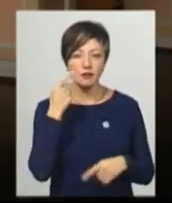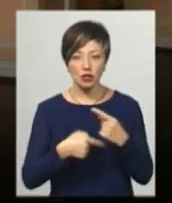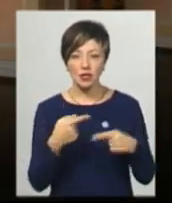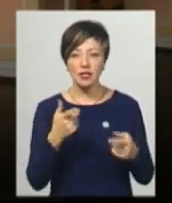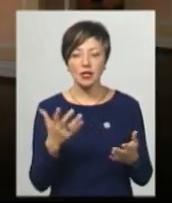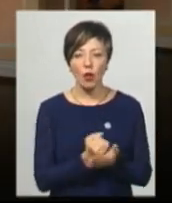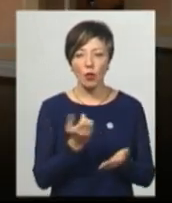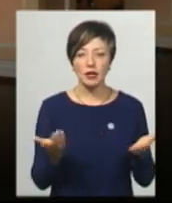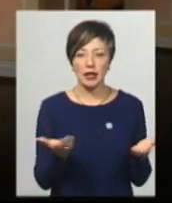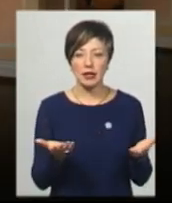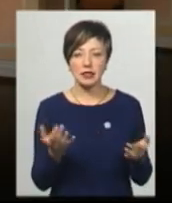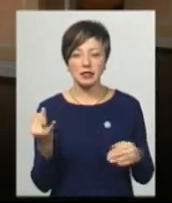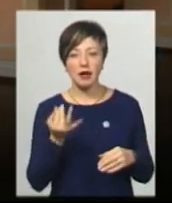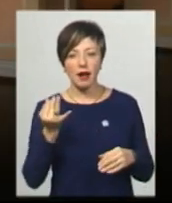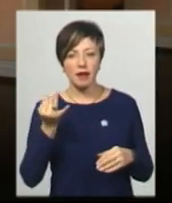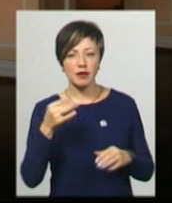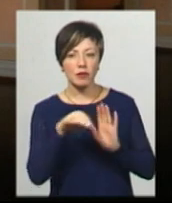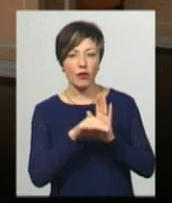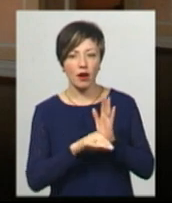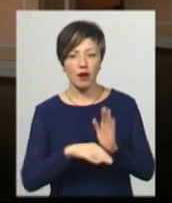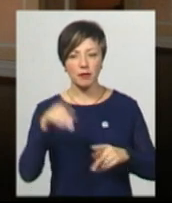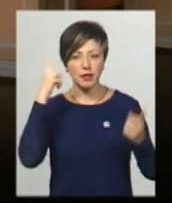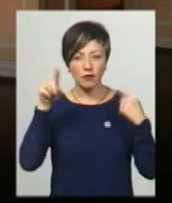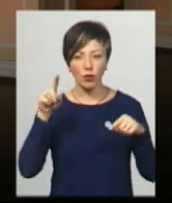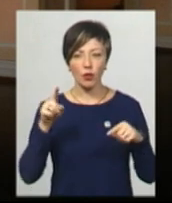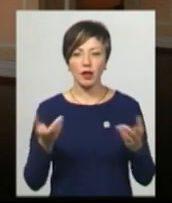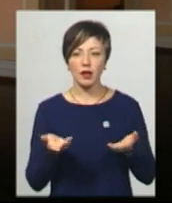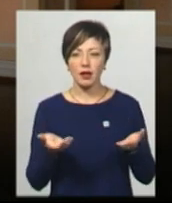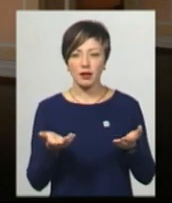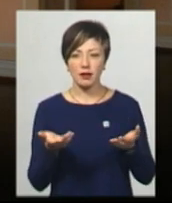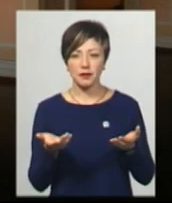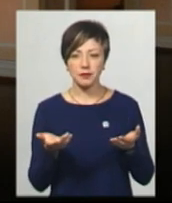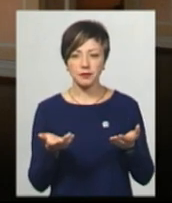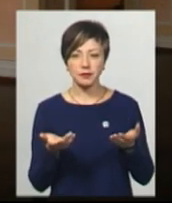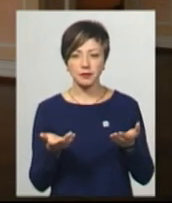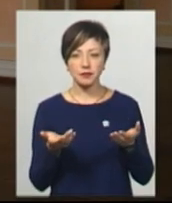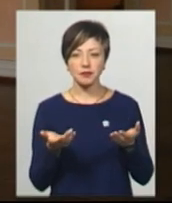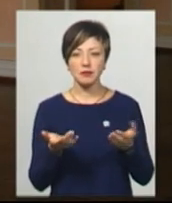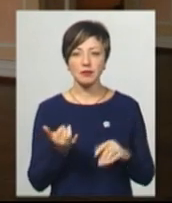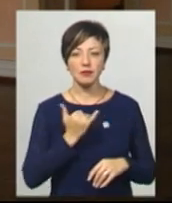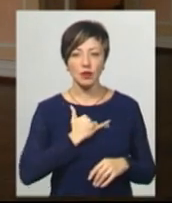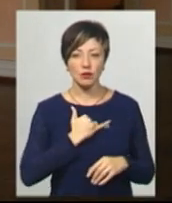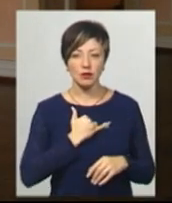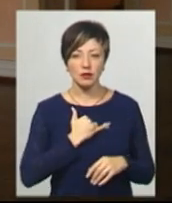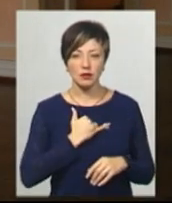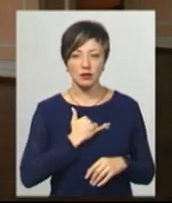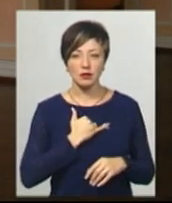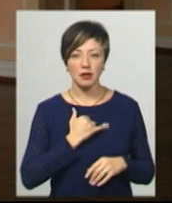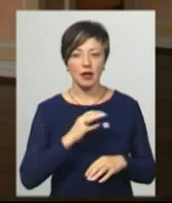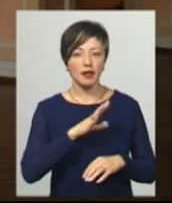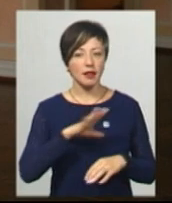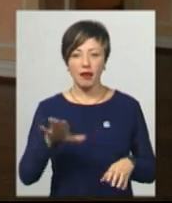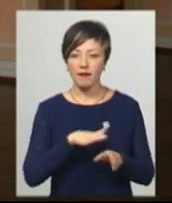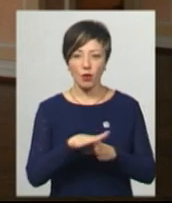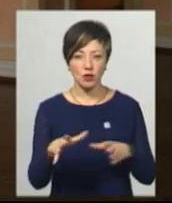знаходить якісь цікаві програми, твори, які в нас не виконували